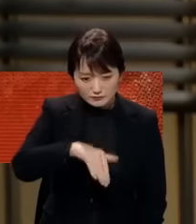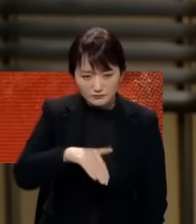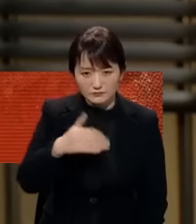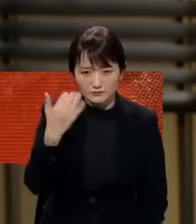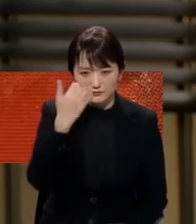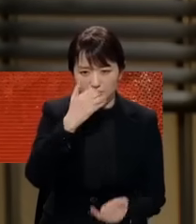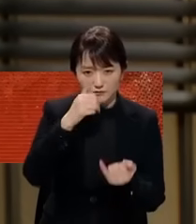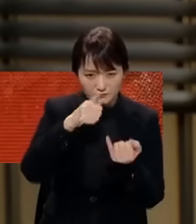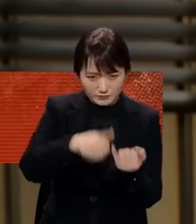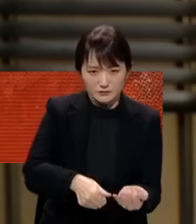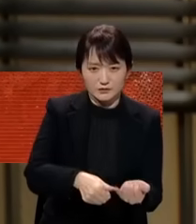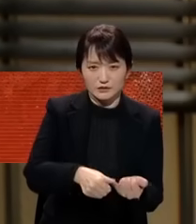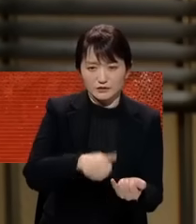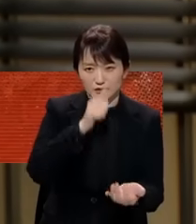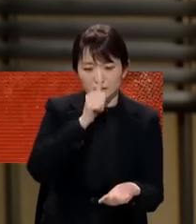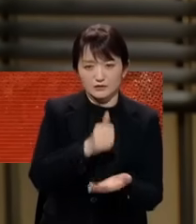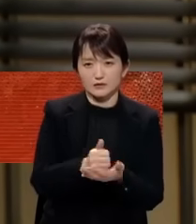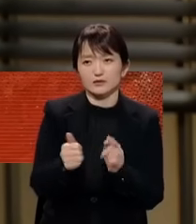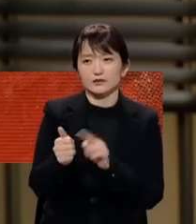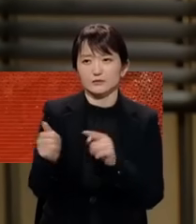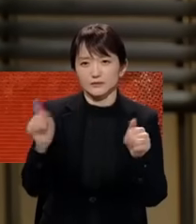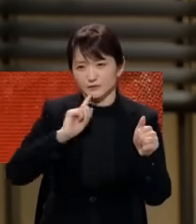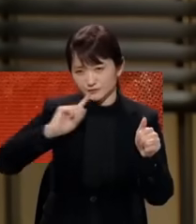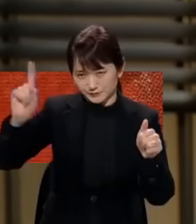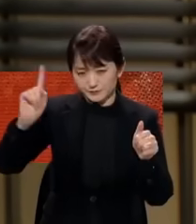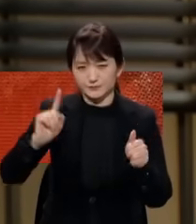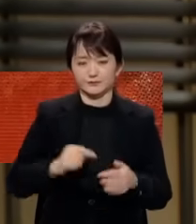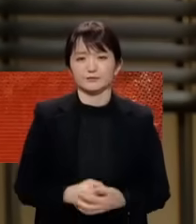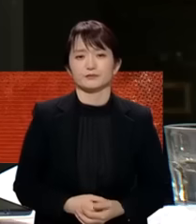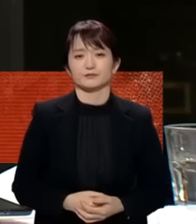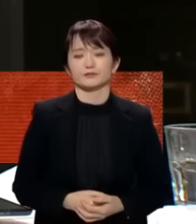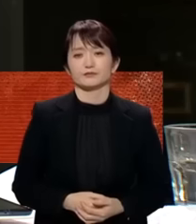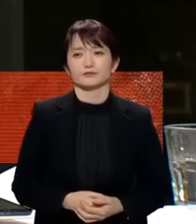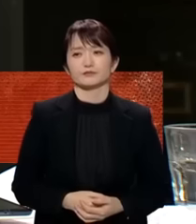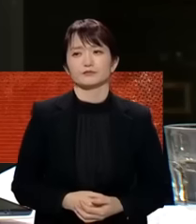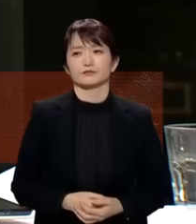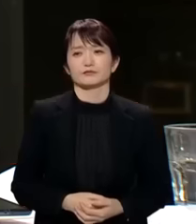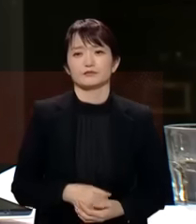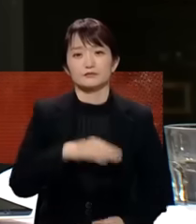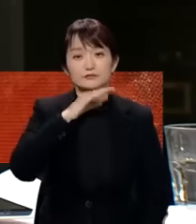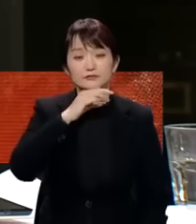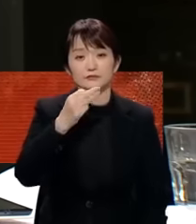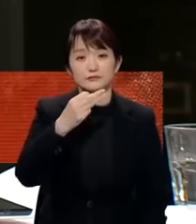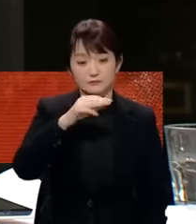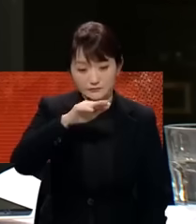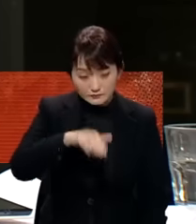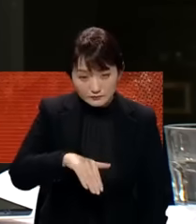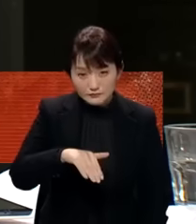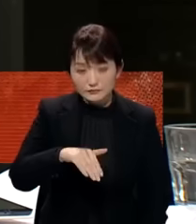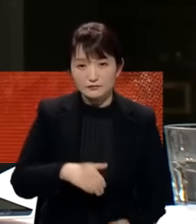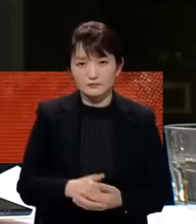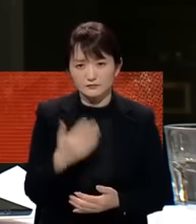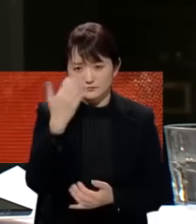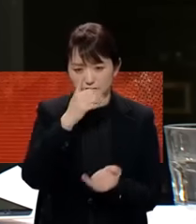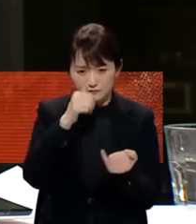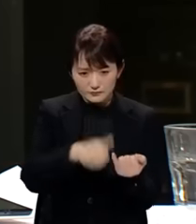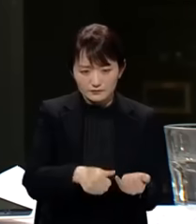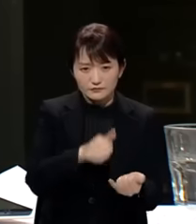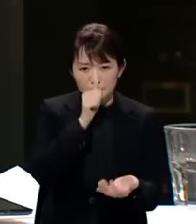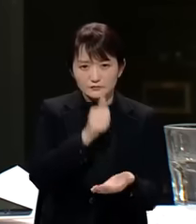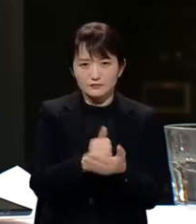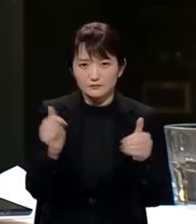간음 추행죄 어 남성을 기소했던 것 겁니다 자 검찰은 13세 미만 미성년자에 대한 간음 추행죄 기소를